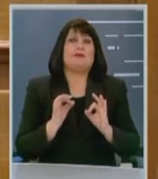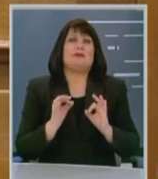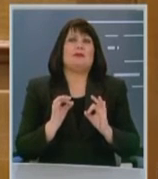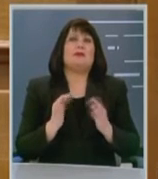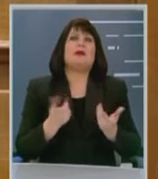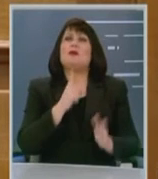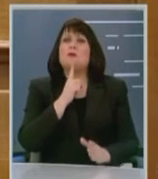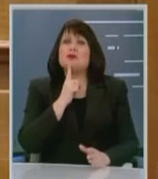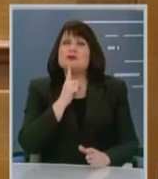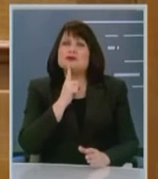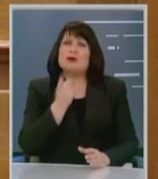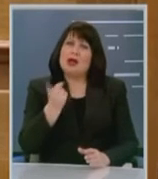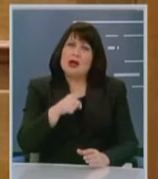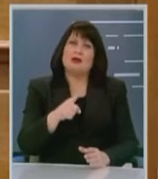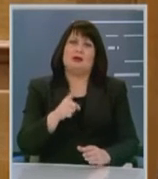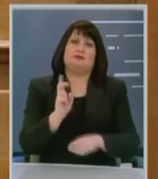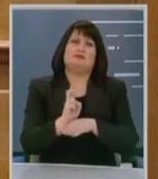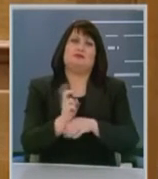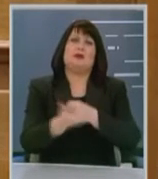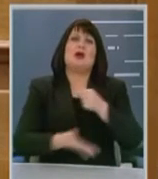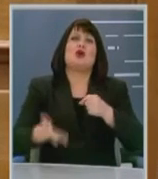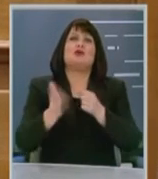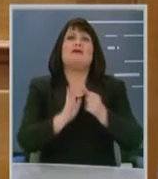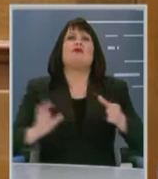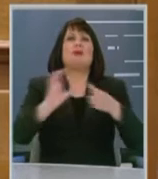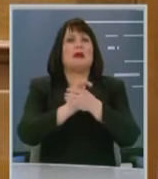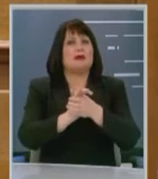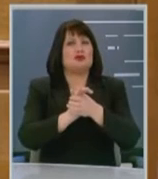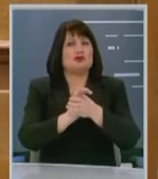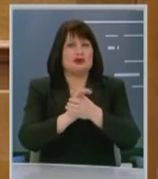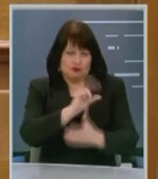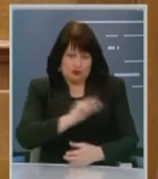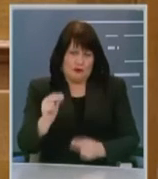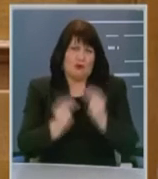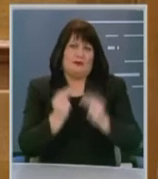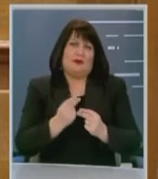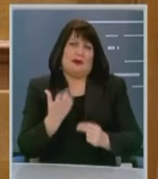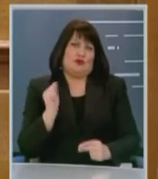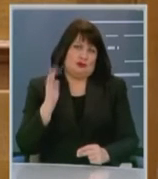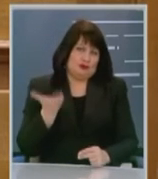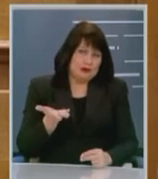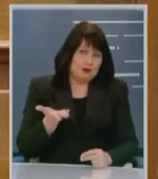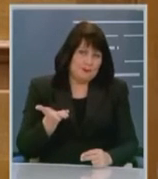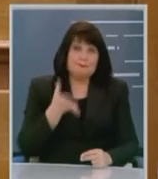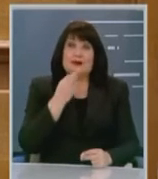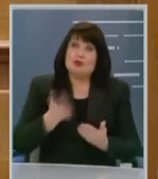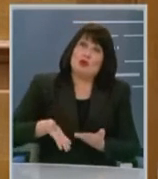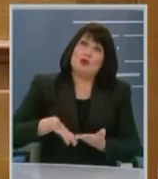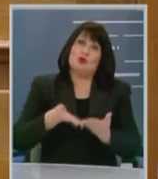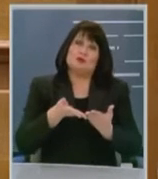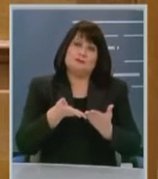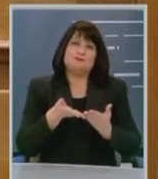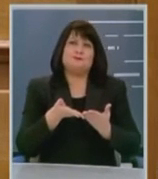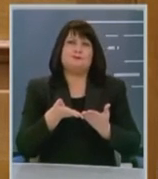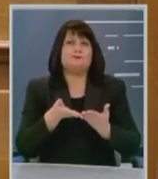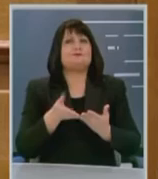όπως έχουν και οι υπόλοιποι αγρότες της Ευρωπαϊκής Ένωσης. Γι' αυτό και στηρίζονται ιδιαίτερα